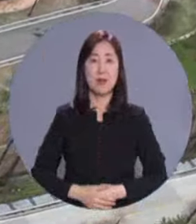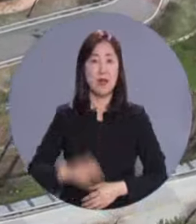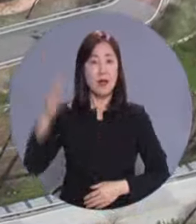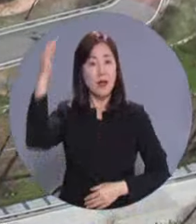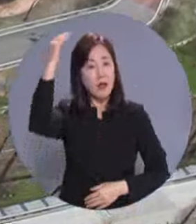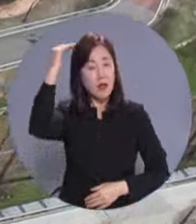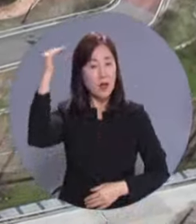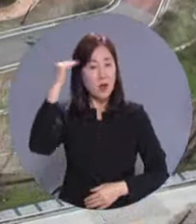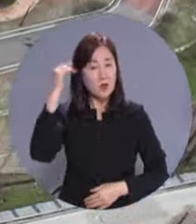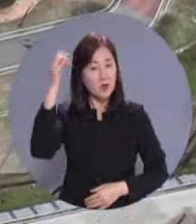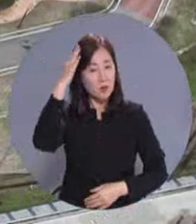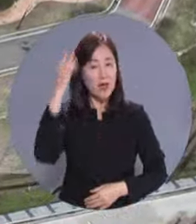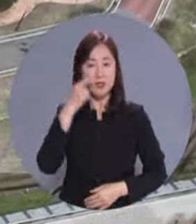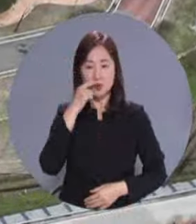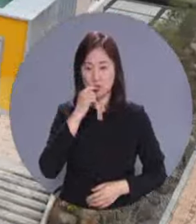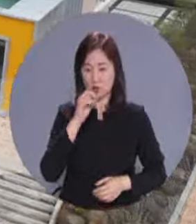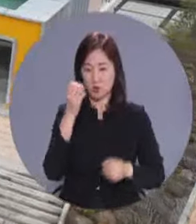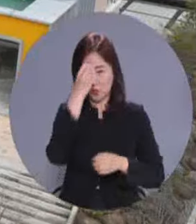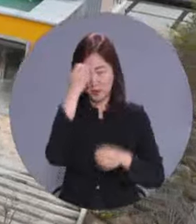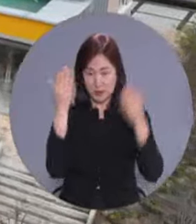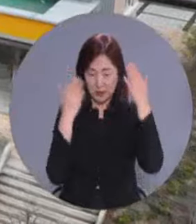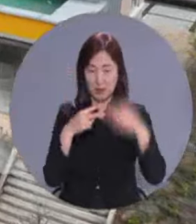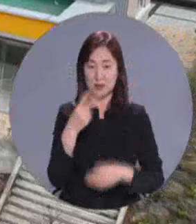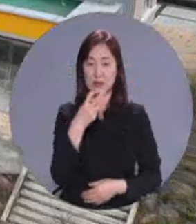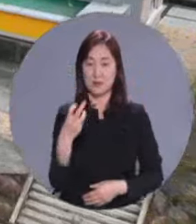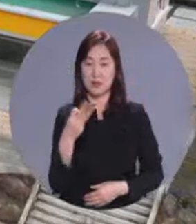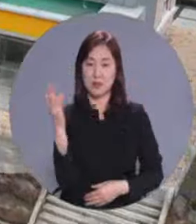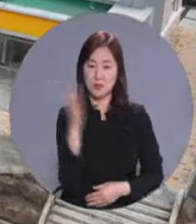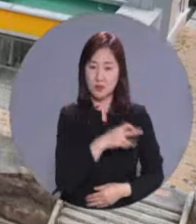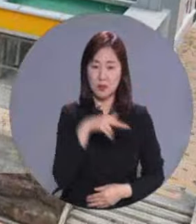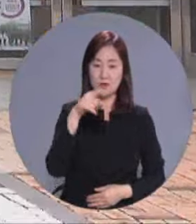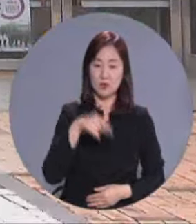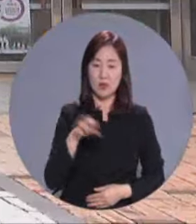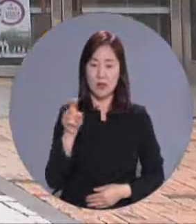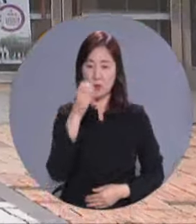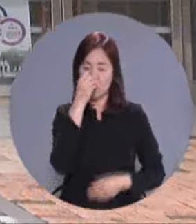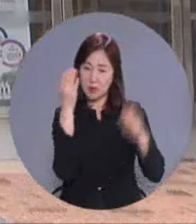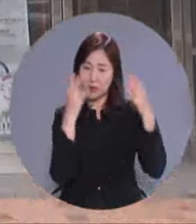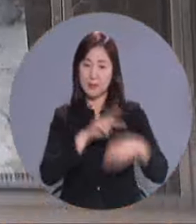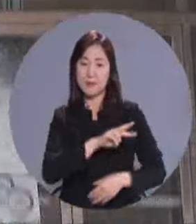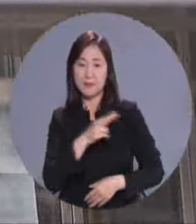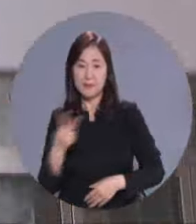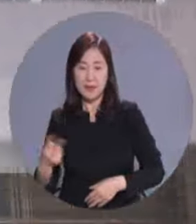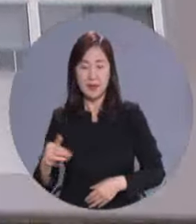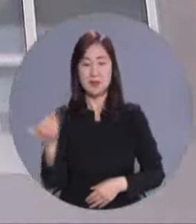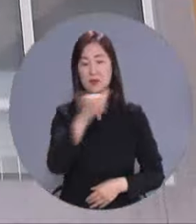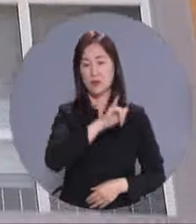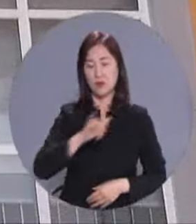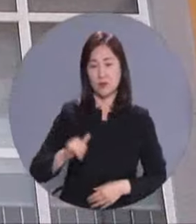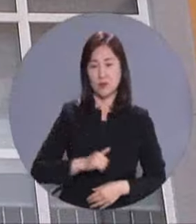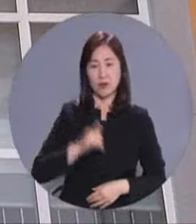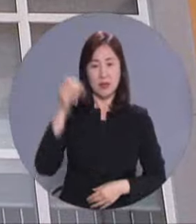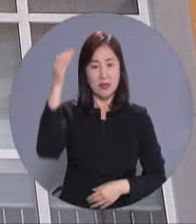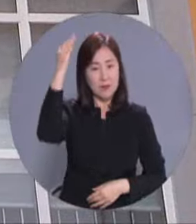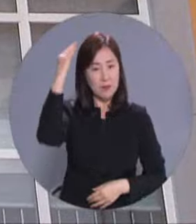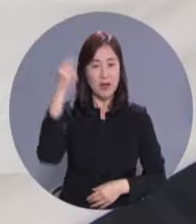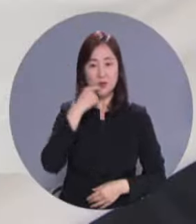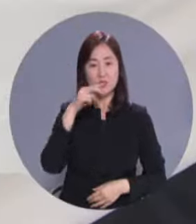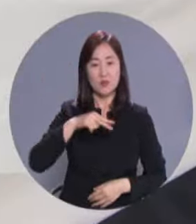바둑은 지난 2013년부터 주에서 교명을 바꾸고 전국에서 보인 바 인재를